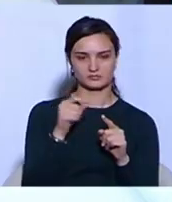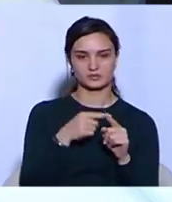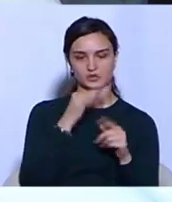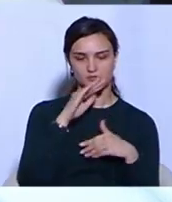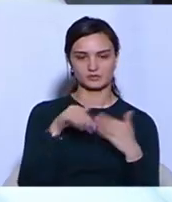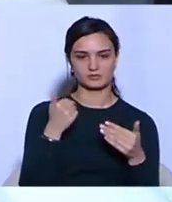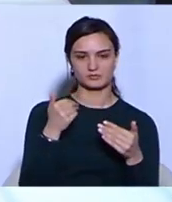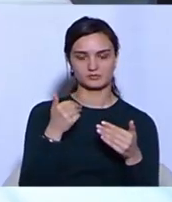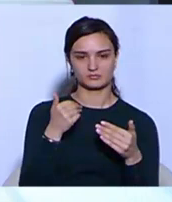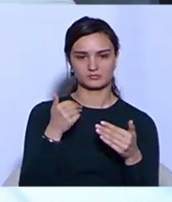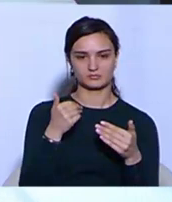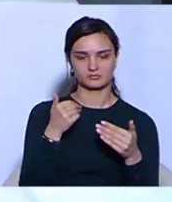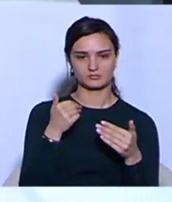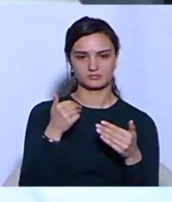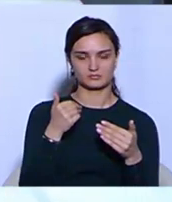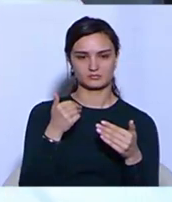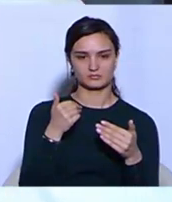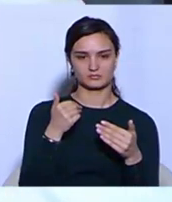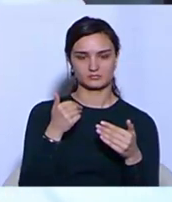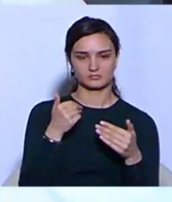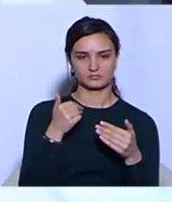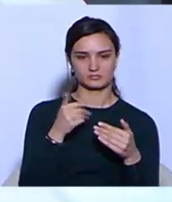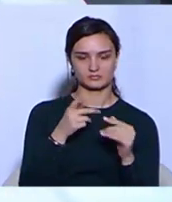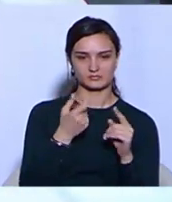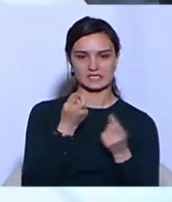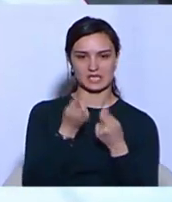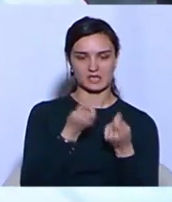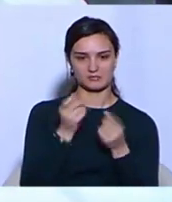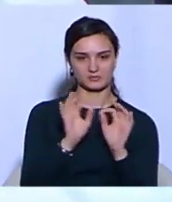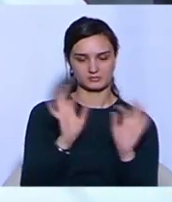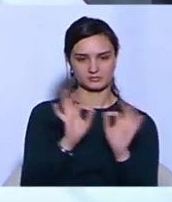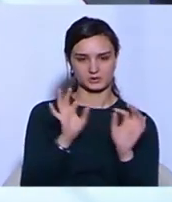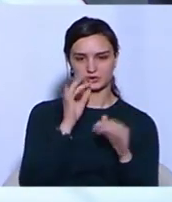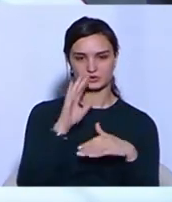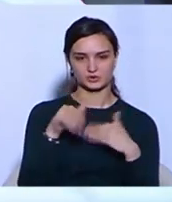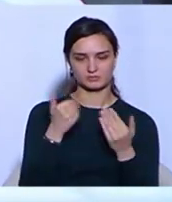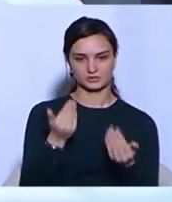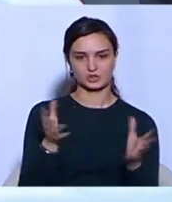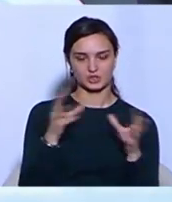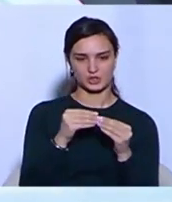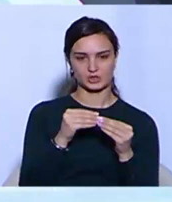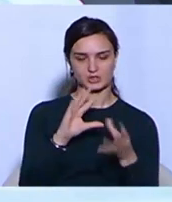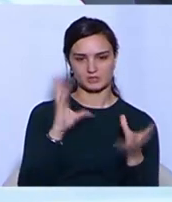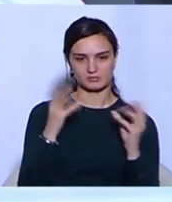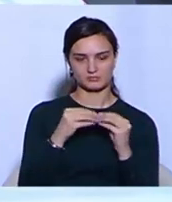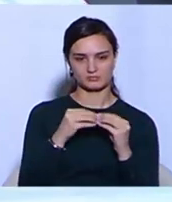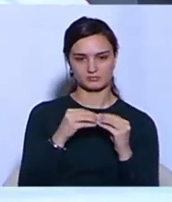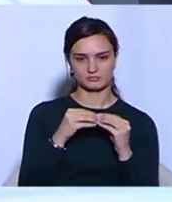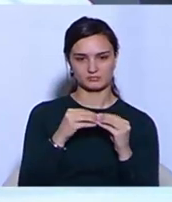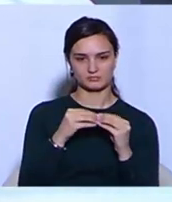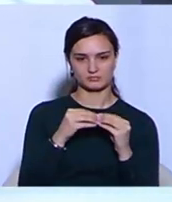დავშალოთ ინფორმაცია დეტალებად. მეორე არის რომ ჯერ მივაწოდოთ დეტალები და შემდგომ შეიკრას საბოლოო სახე და